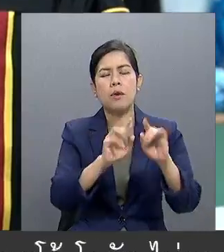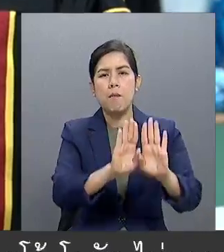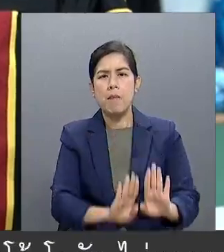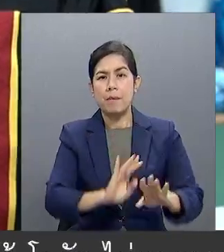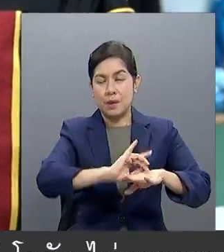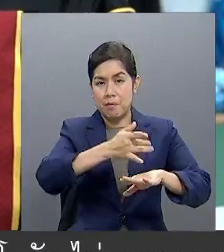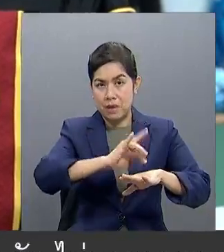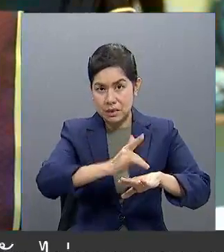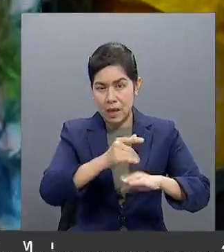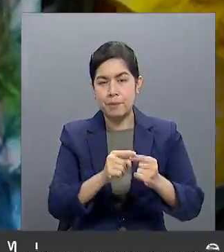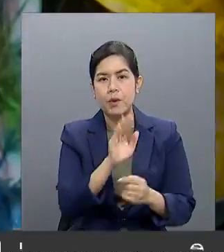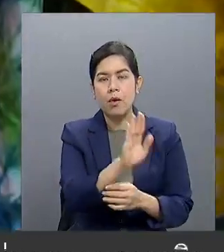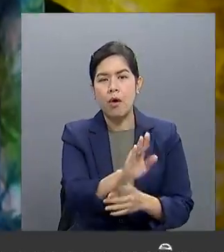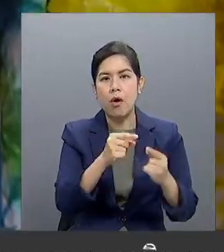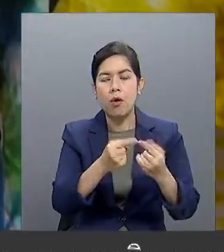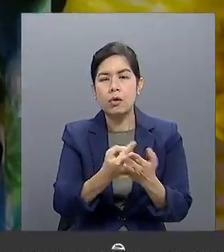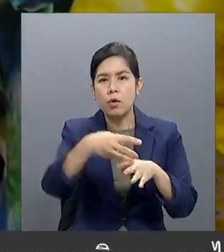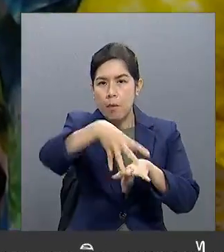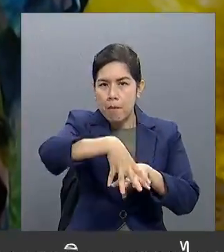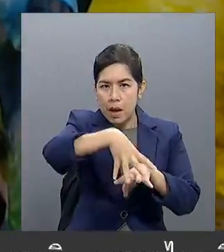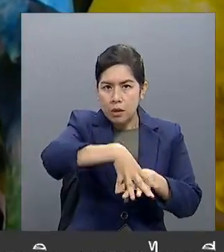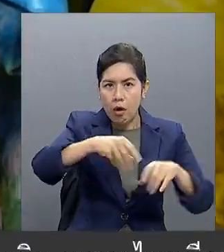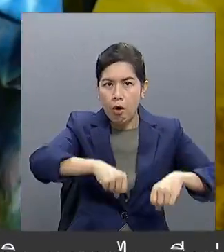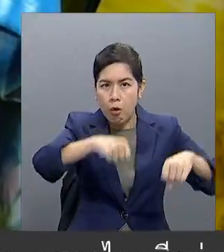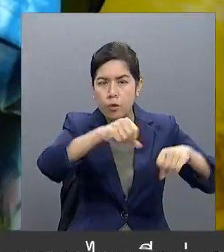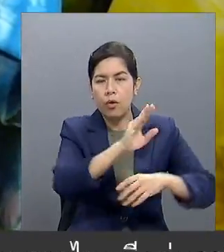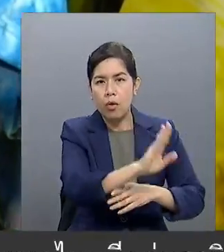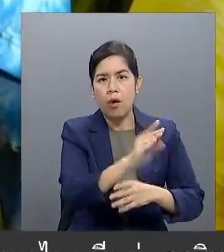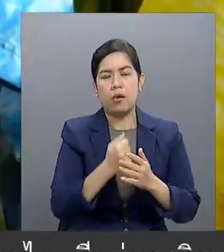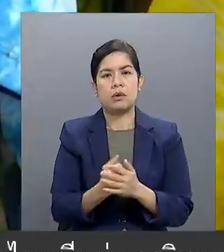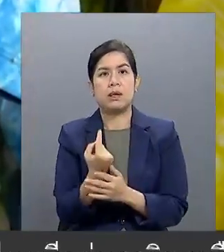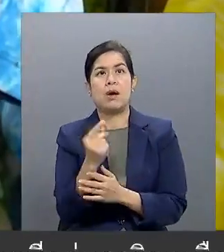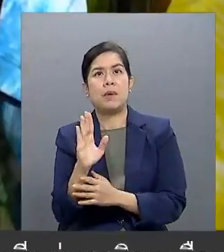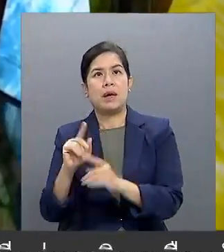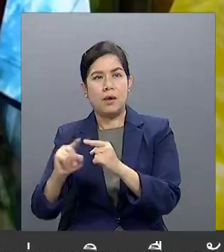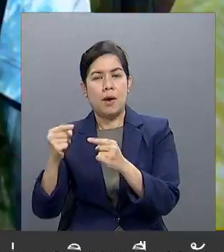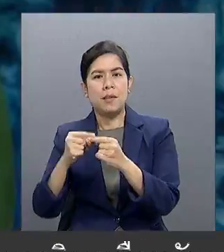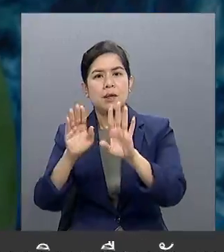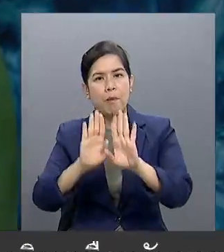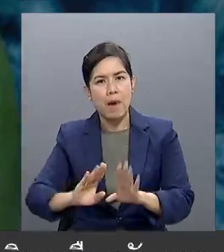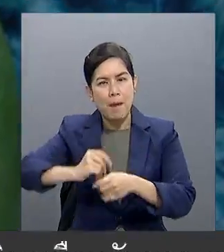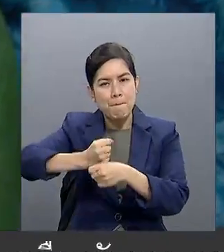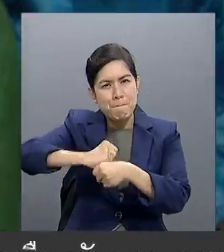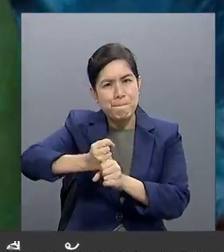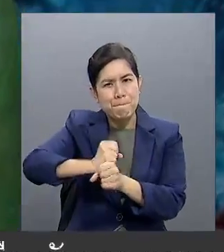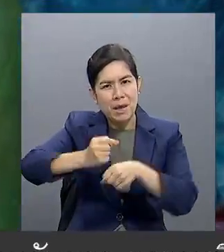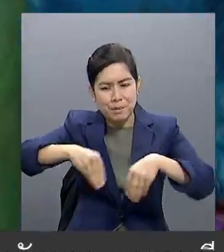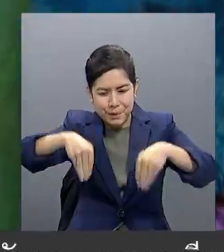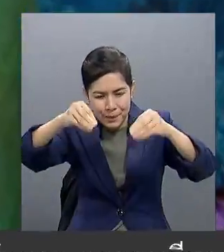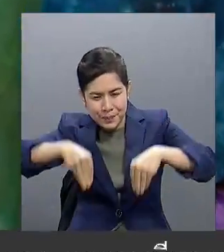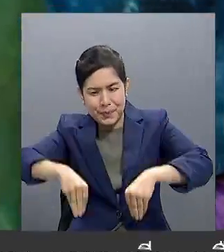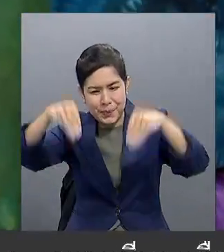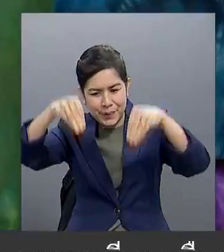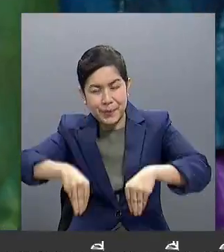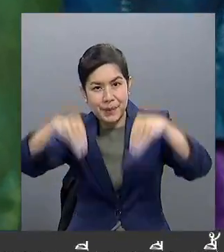ะผ้าทอเมืองนครอย่างเดียวจะมีเป็นผ้าบาติกนะคะแล้วก็ผ้ามัดย้อมด้วยดังนั้นในการพัฒนาค่ะเราจะพัฒนาทั้งห